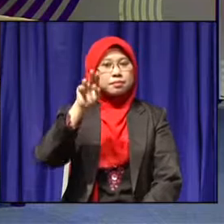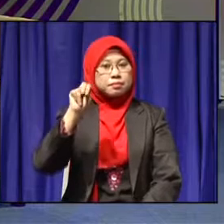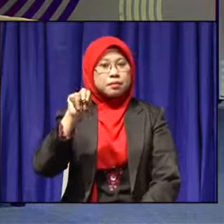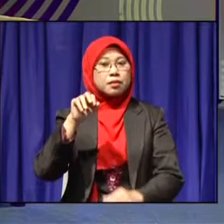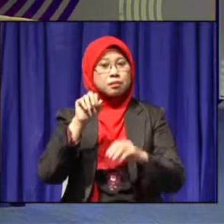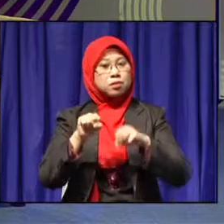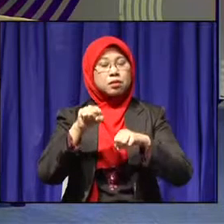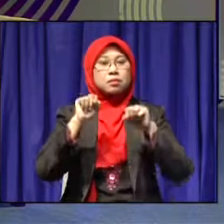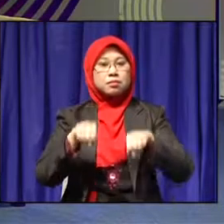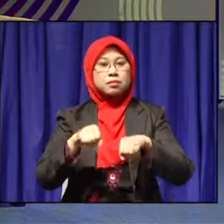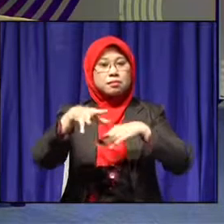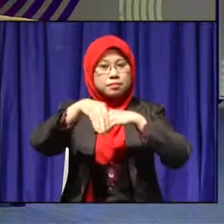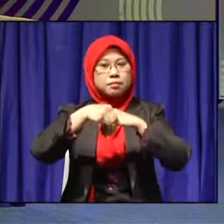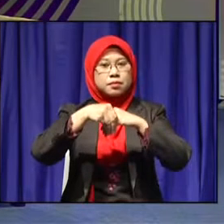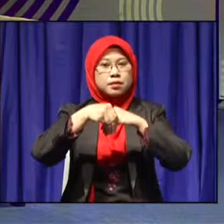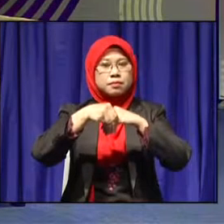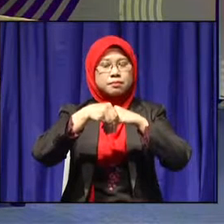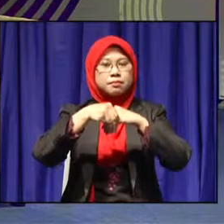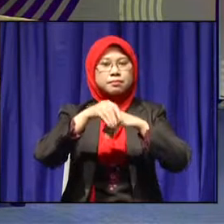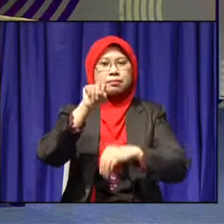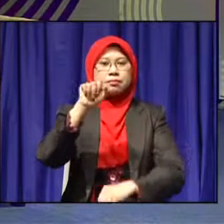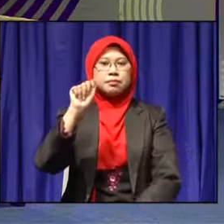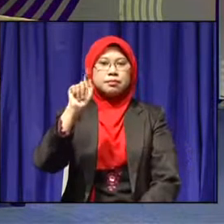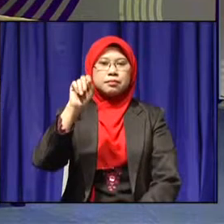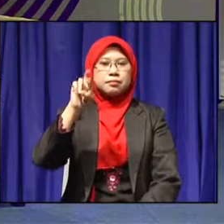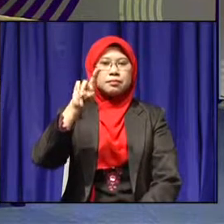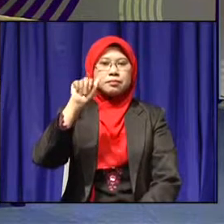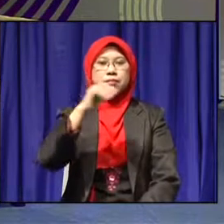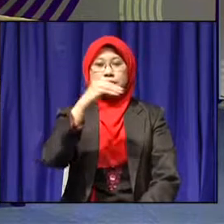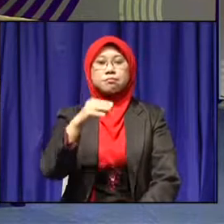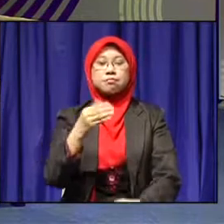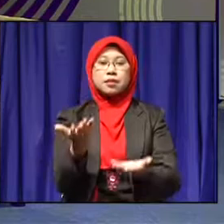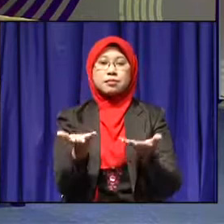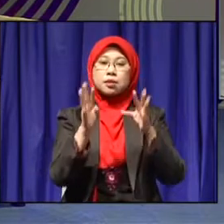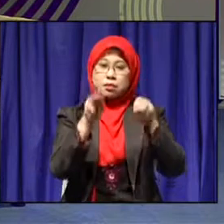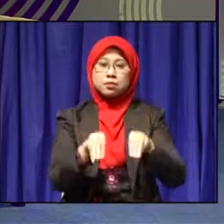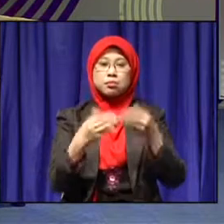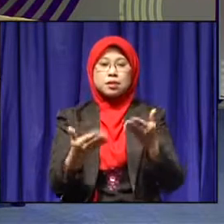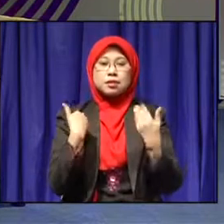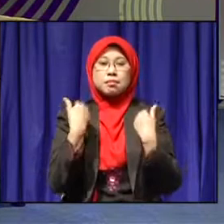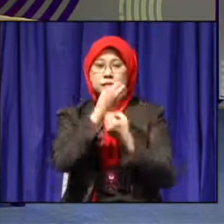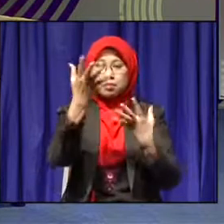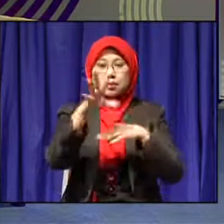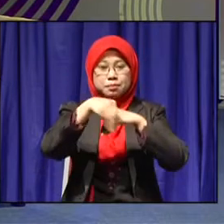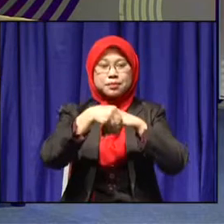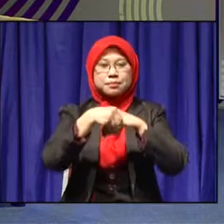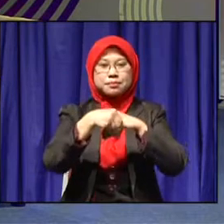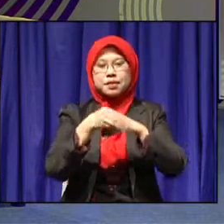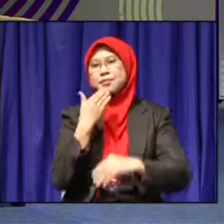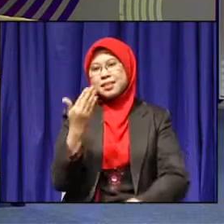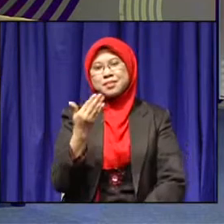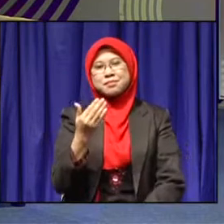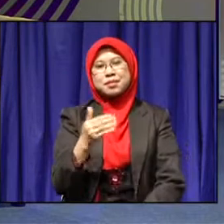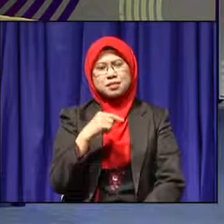tentang Oke sastra juga kemanusiaan Mungkin sedikit malu-malu ingin disampaikan kepada penonton kita Oke terima kasih driver saya